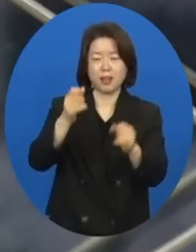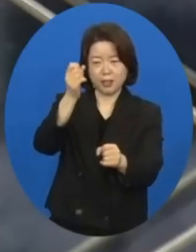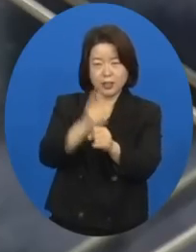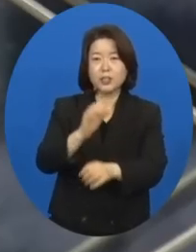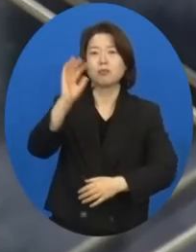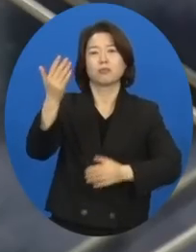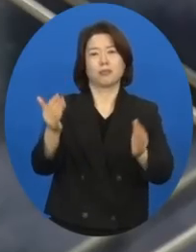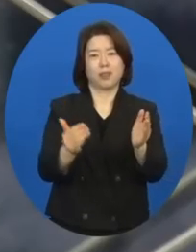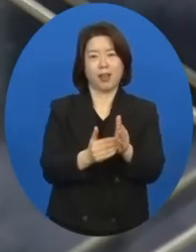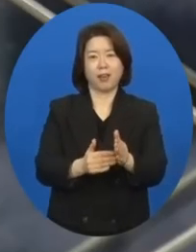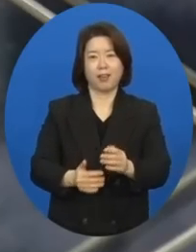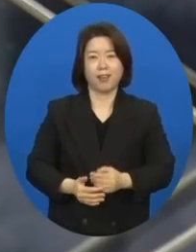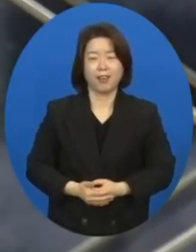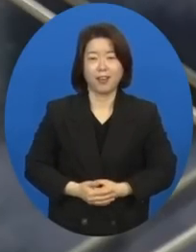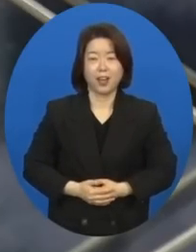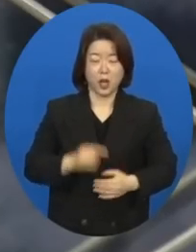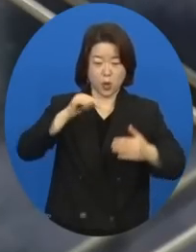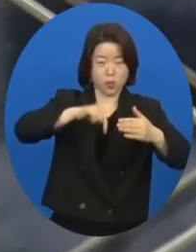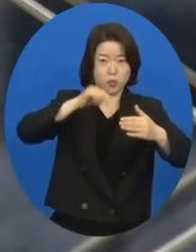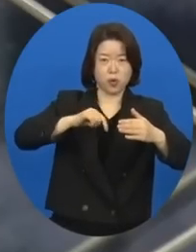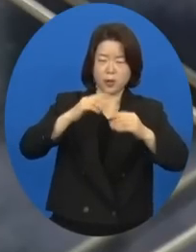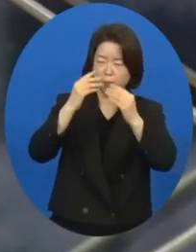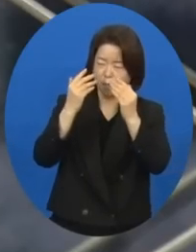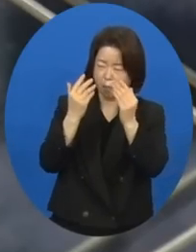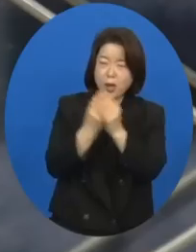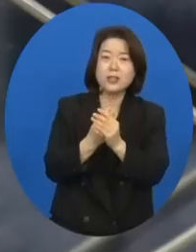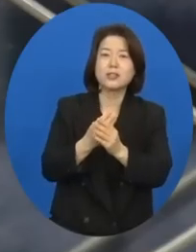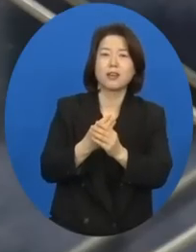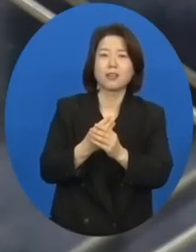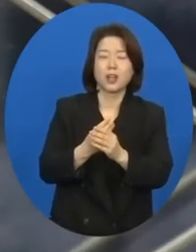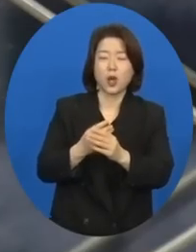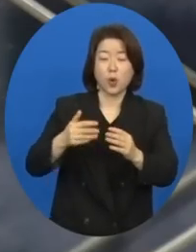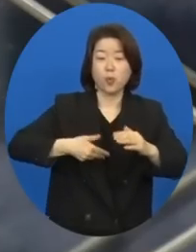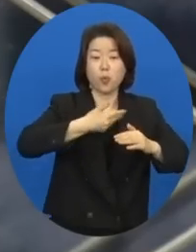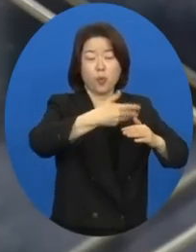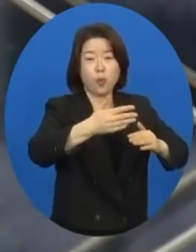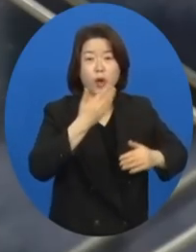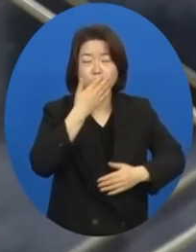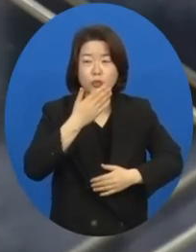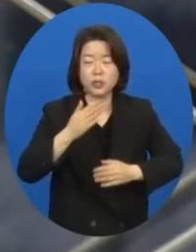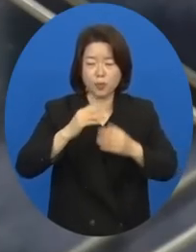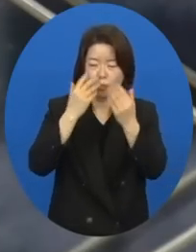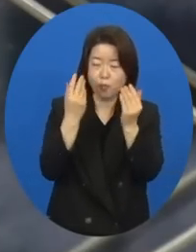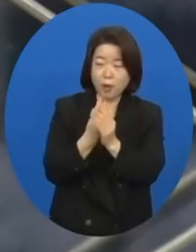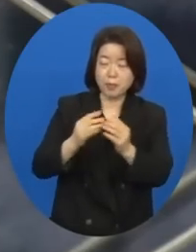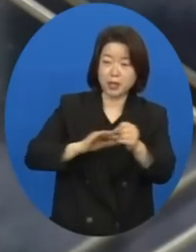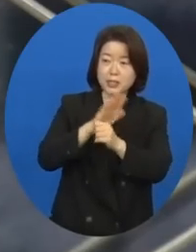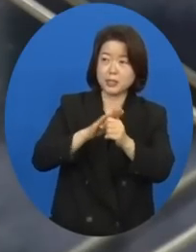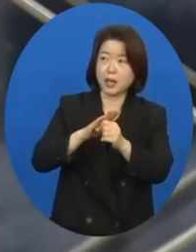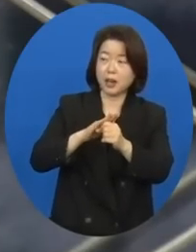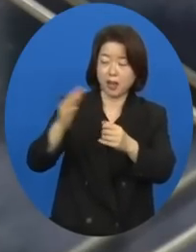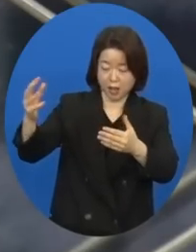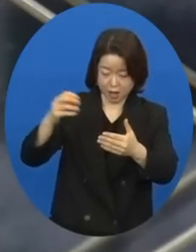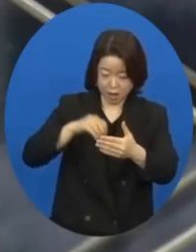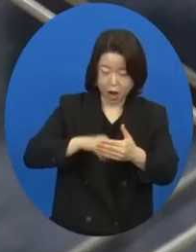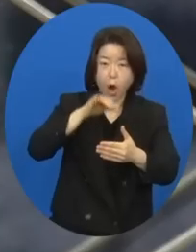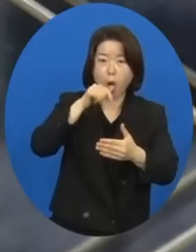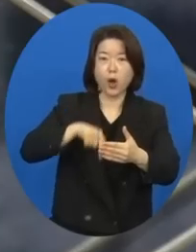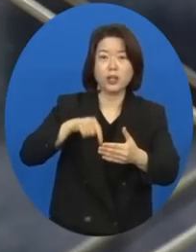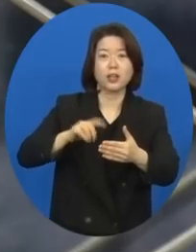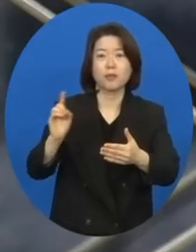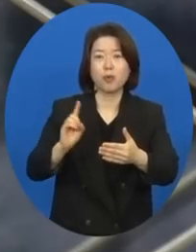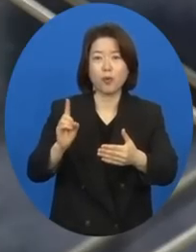되었습니다. 우리 안에 완전하신, 우리가 완전히 흘려보낼 수 있는 완벽한 사랑을 예비하셨기 때문에. 그게